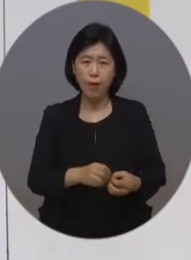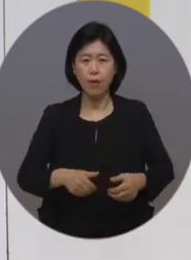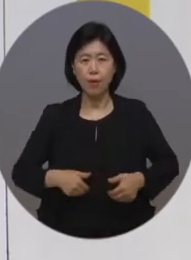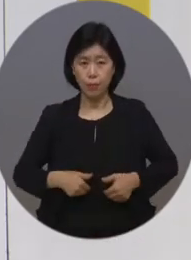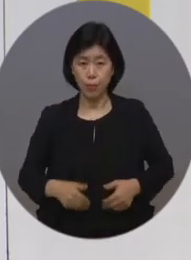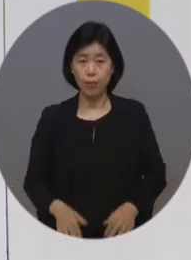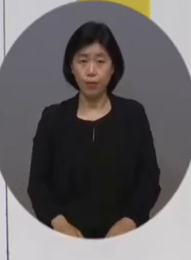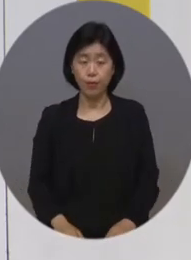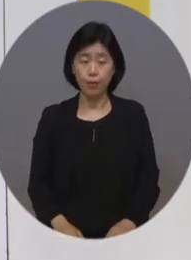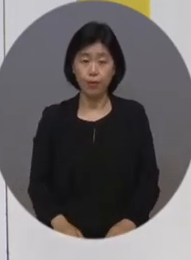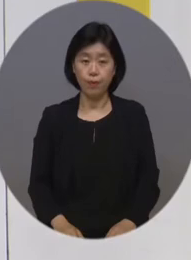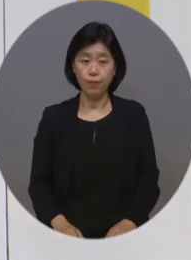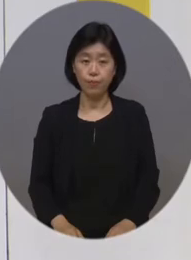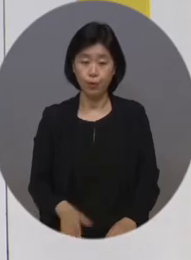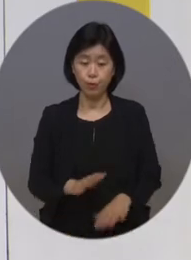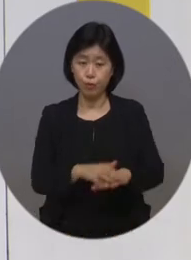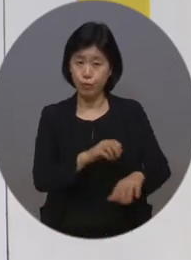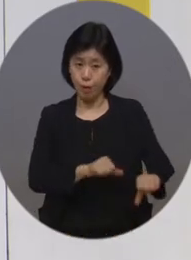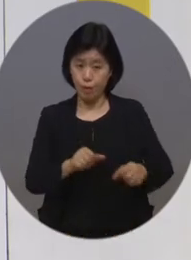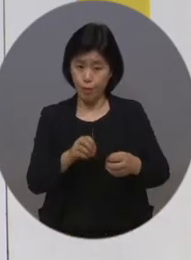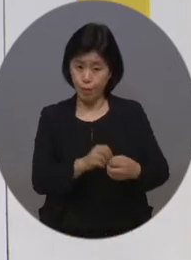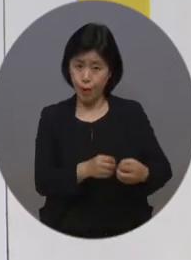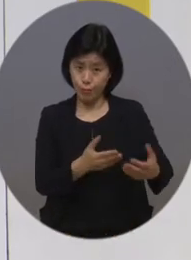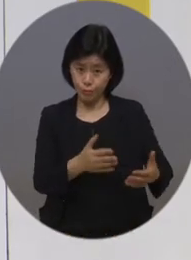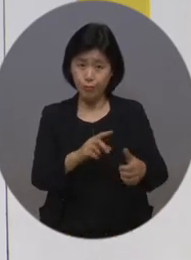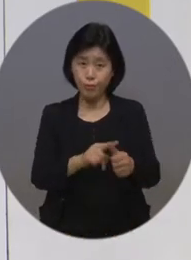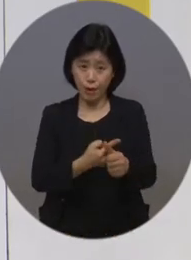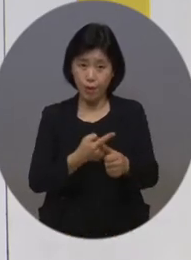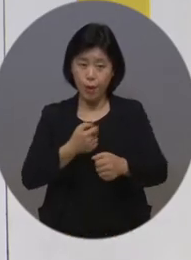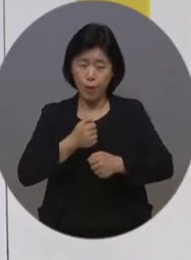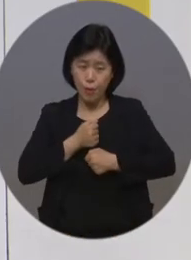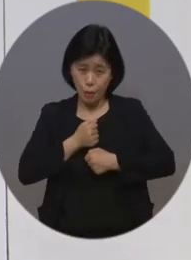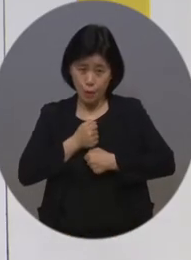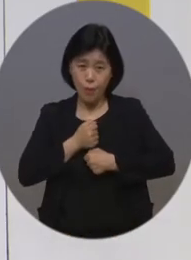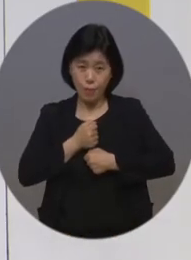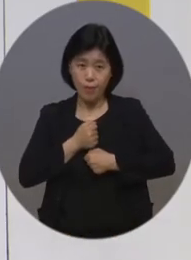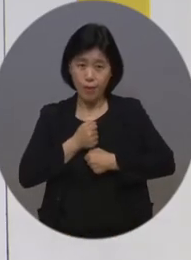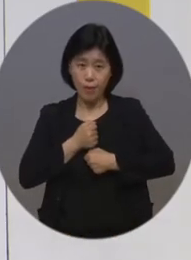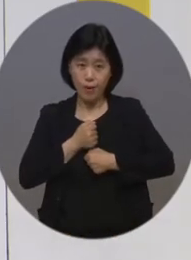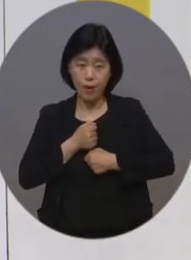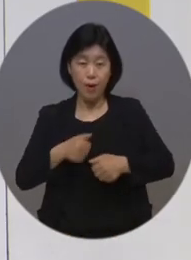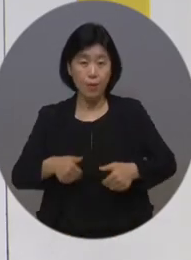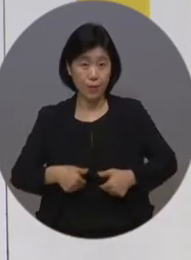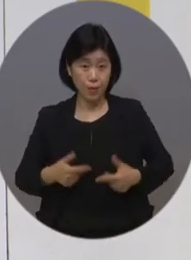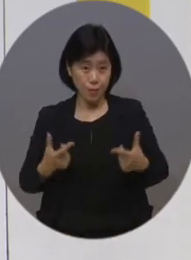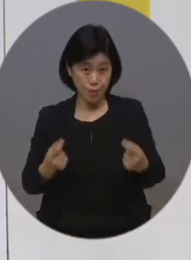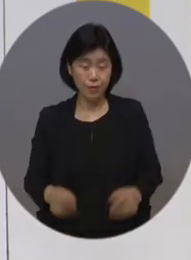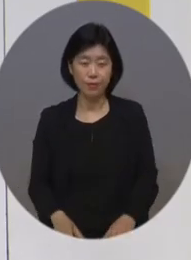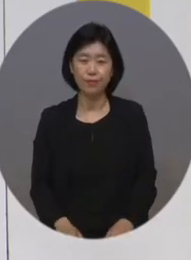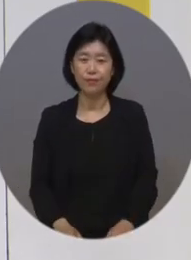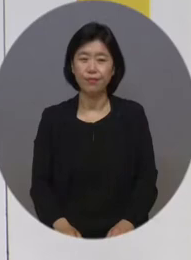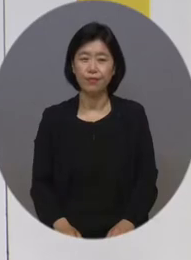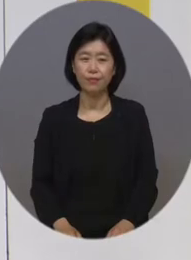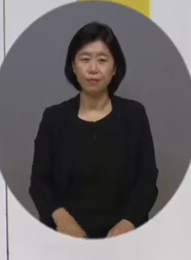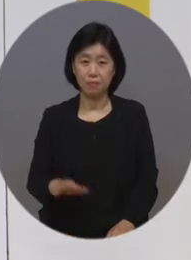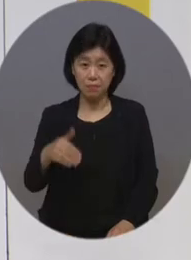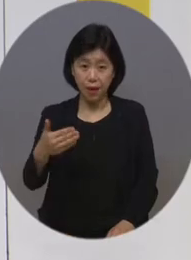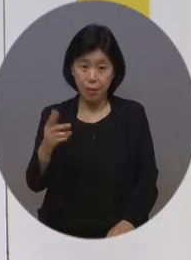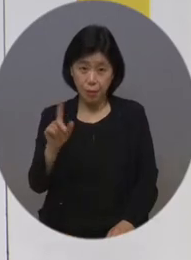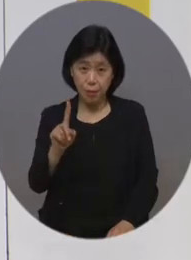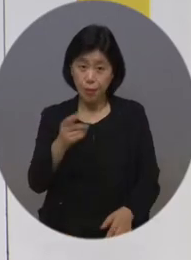즐길 수 있게 된다 그래서 제주 자연을 지키는 남 개발을 막는 게 가장 중요한 거 있구요 예 다음 두 번째로는